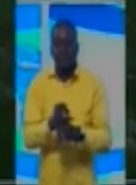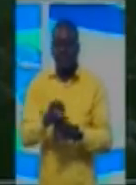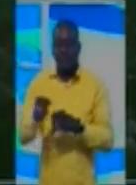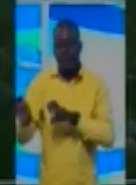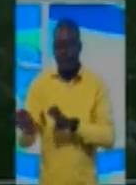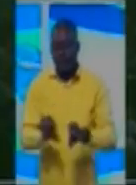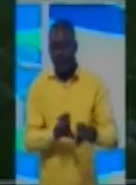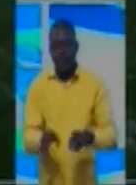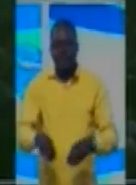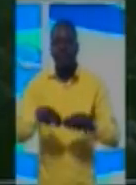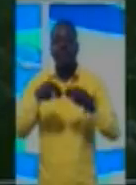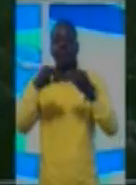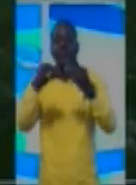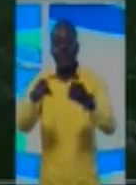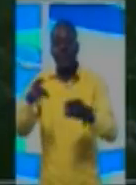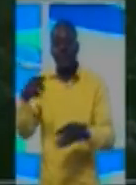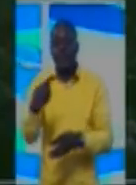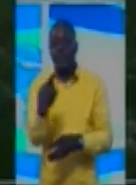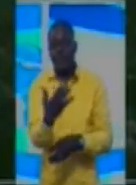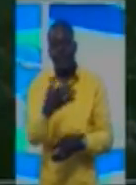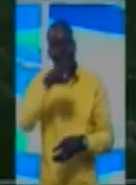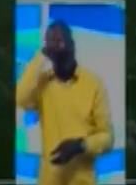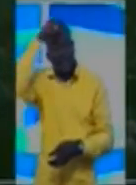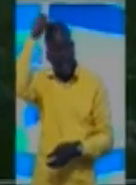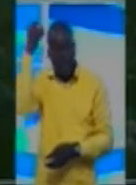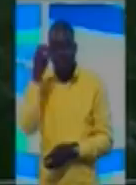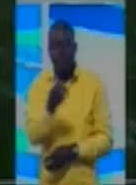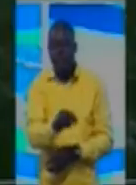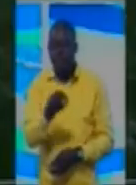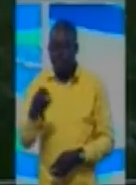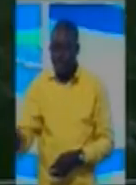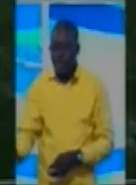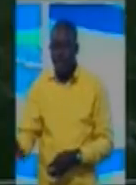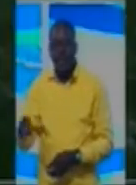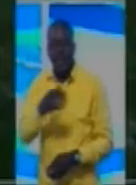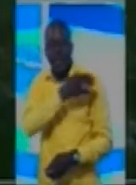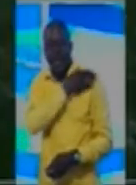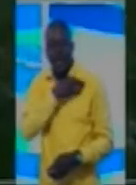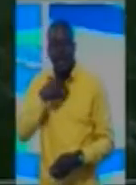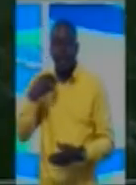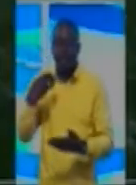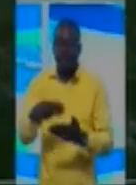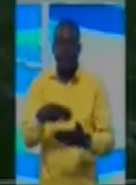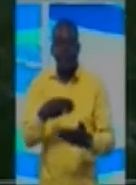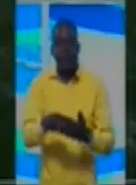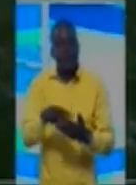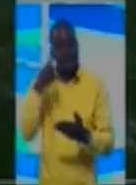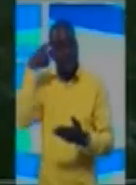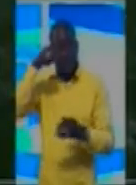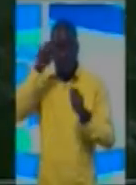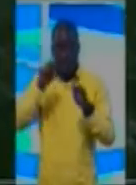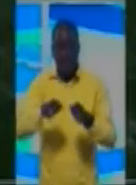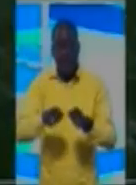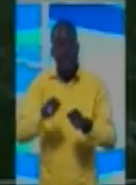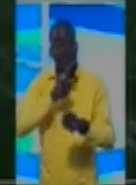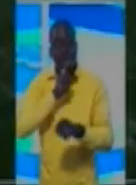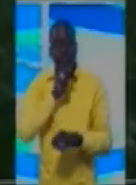de doter la force conjointe du G5 Sahel d'équipements et de ressources financières prévisibles et